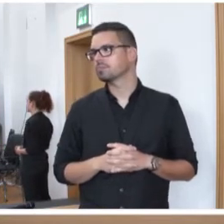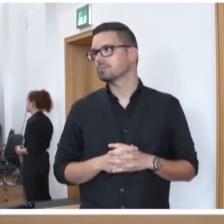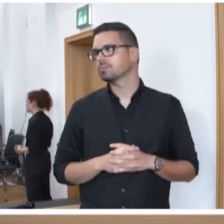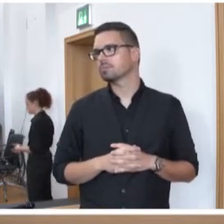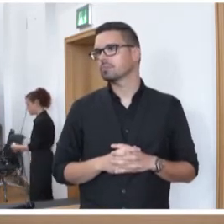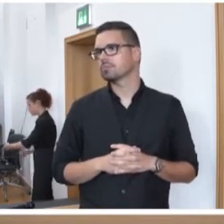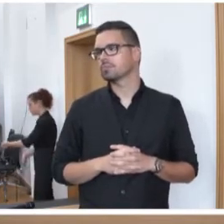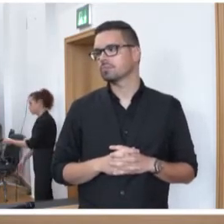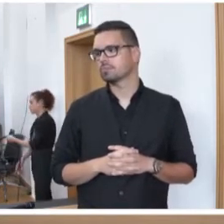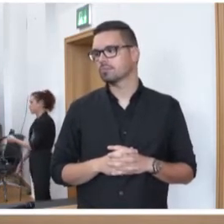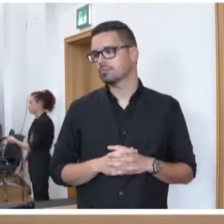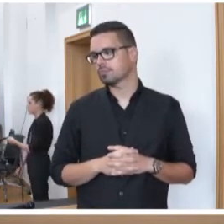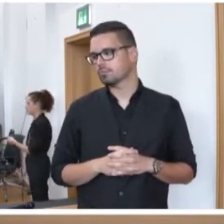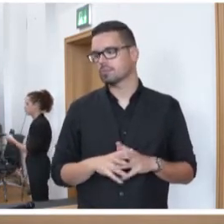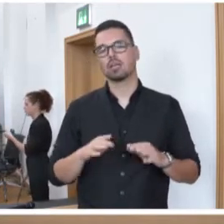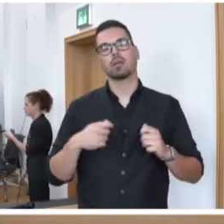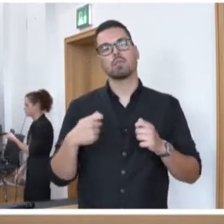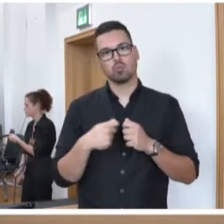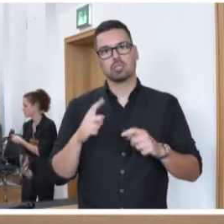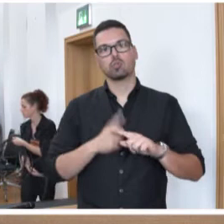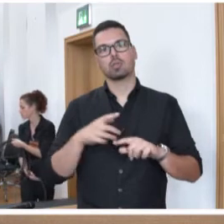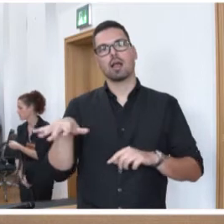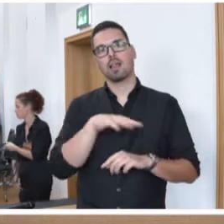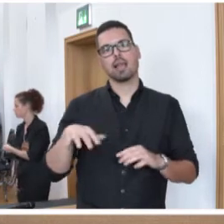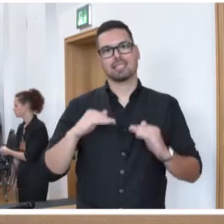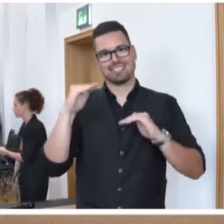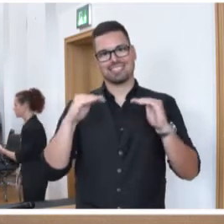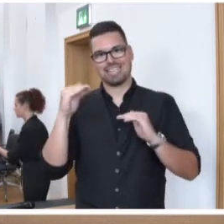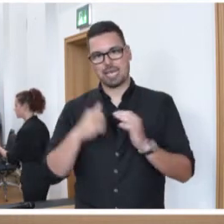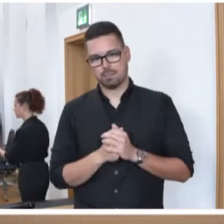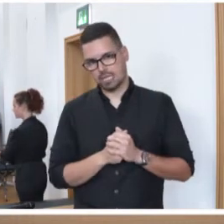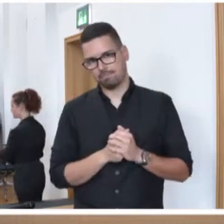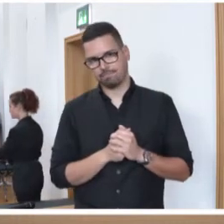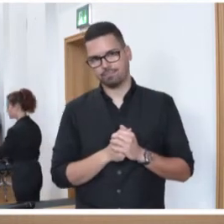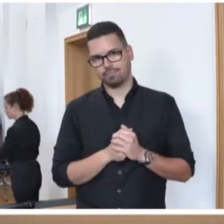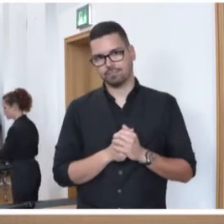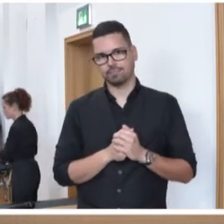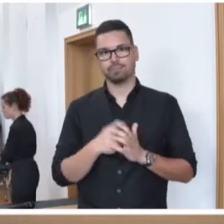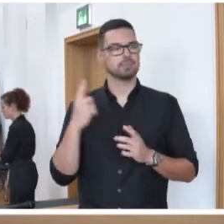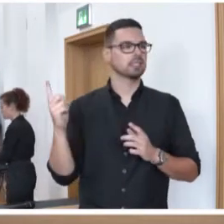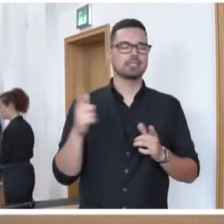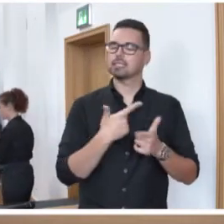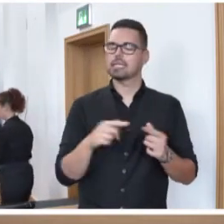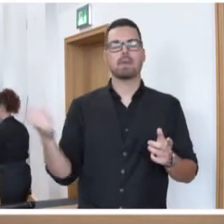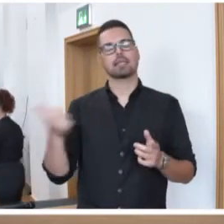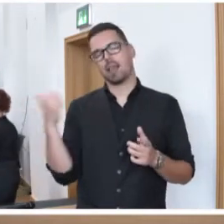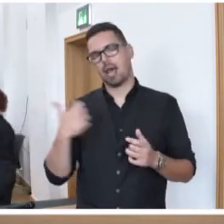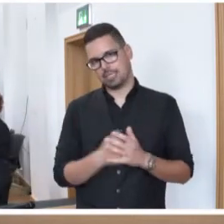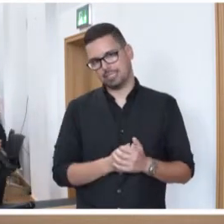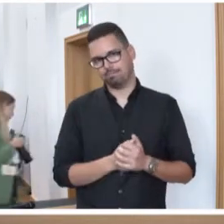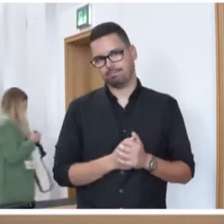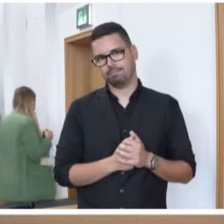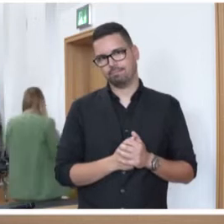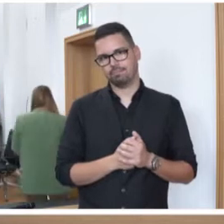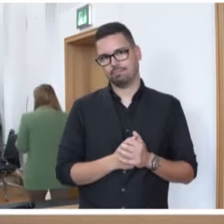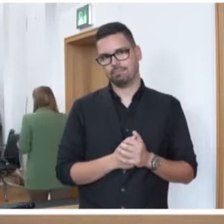Und das sowohl auf Bundes- und auf Landesebene. Wir setzen ein Licht am Ende des Tunnels. Wir lassen niemanden alleine. Bei